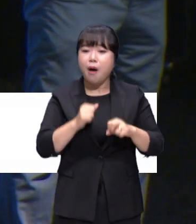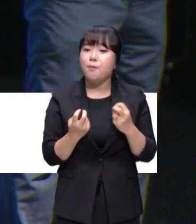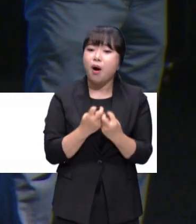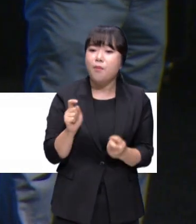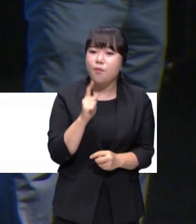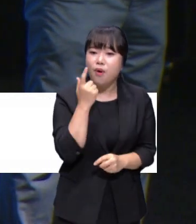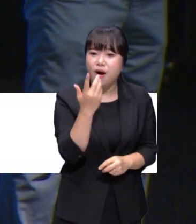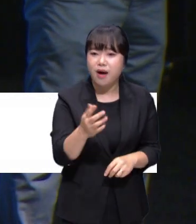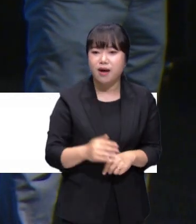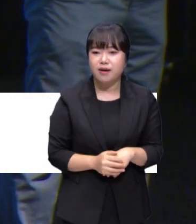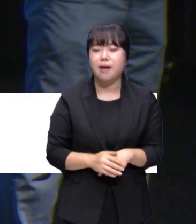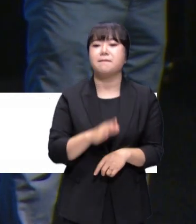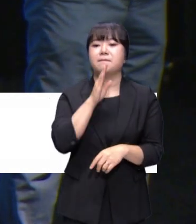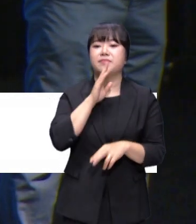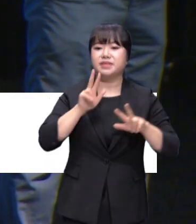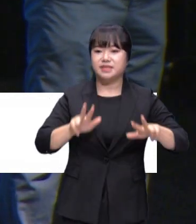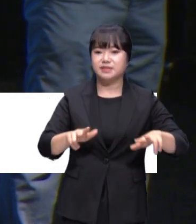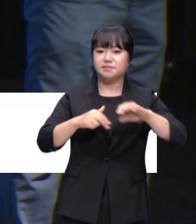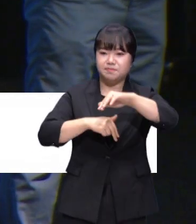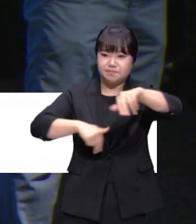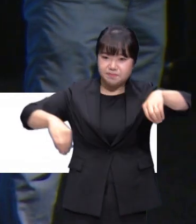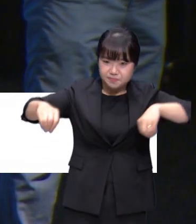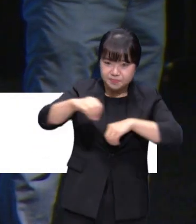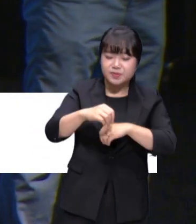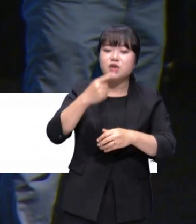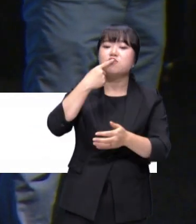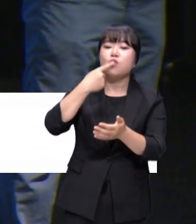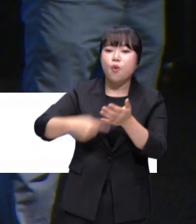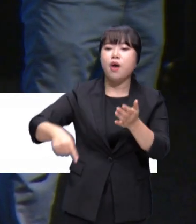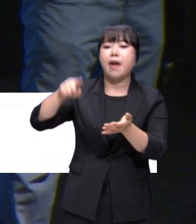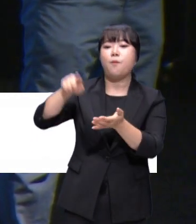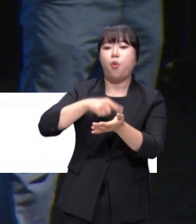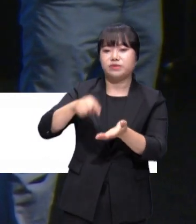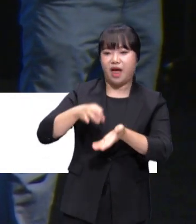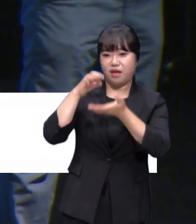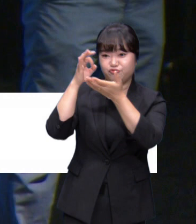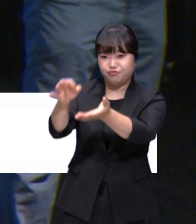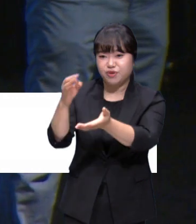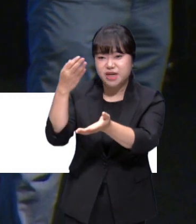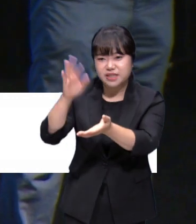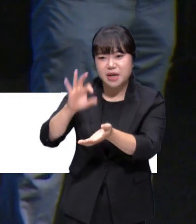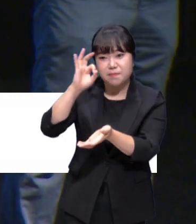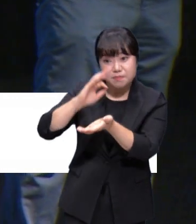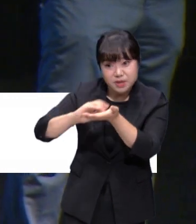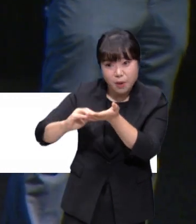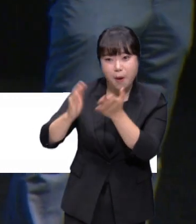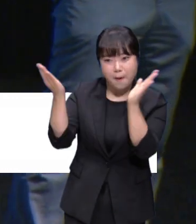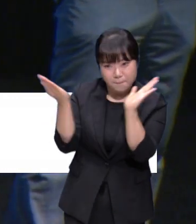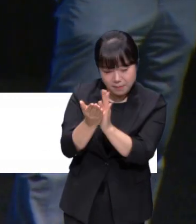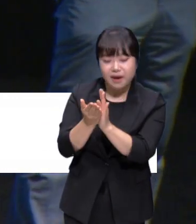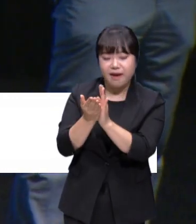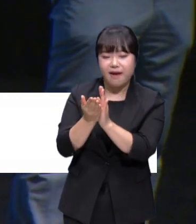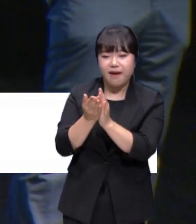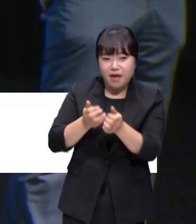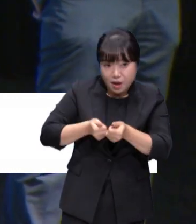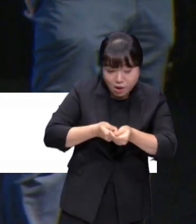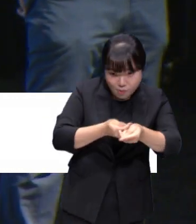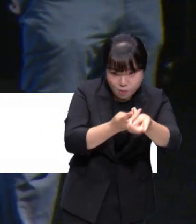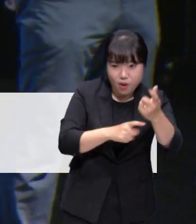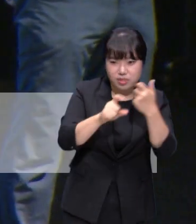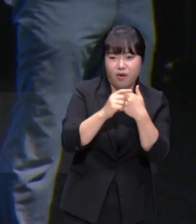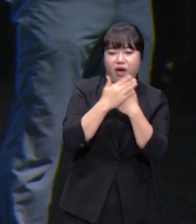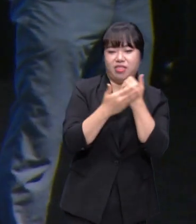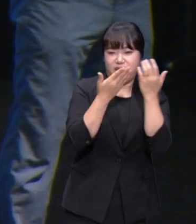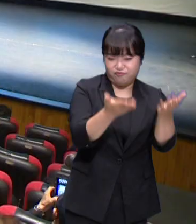그 조례를 바꿔서 손실 보상을 해줄 때 그 비용만큼 용적률을 완화해드리려고 하고